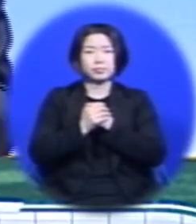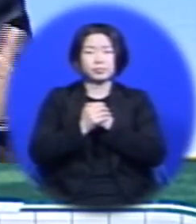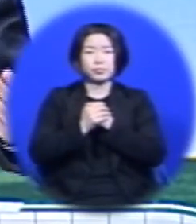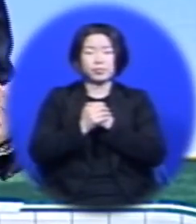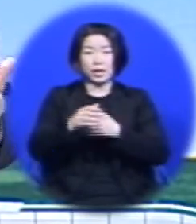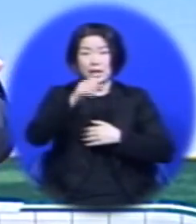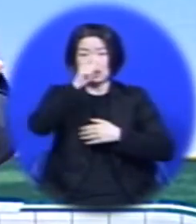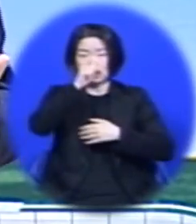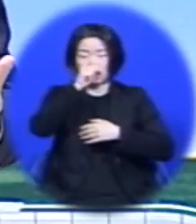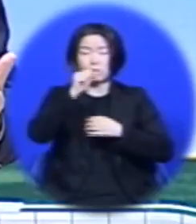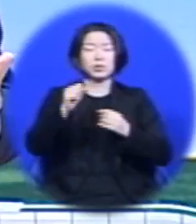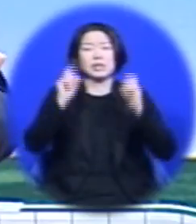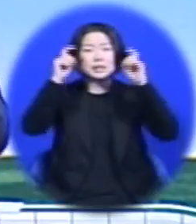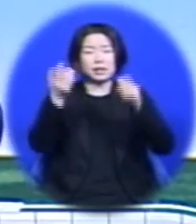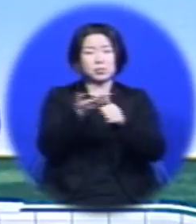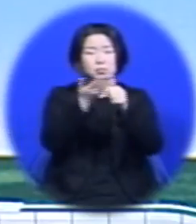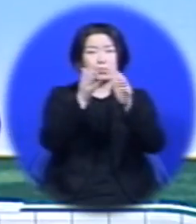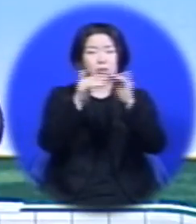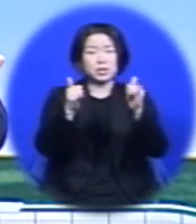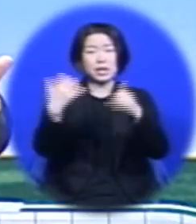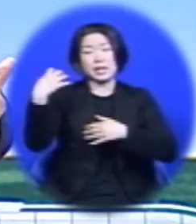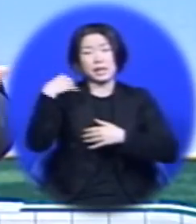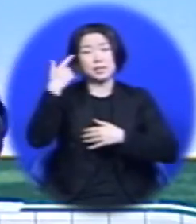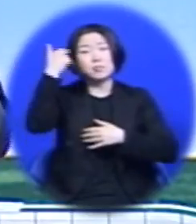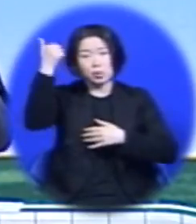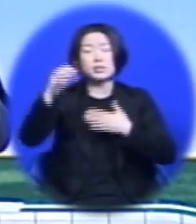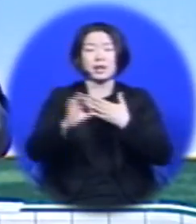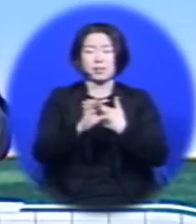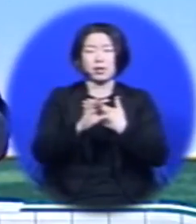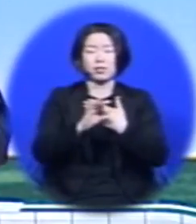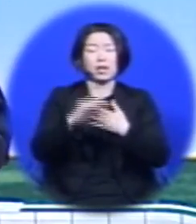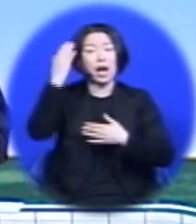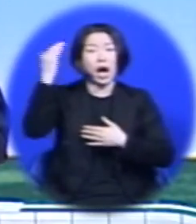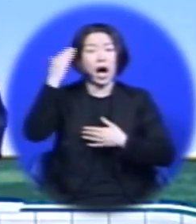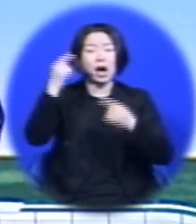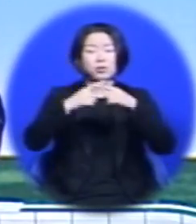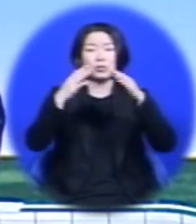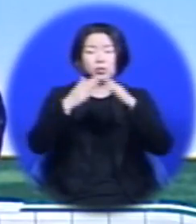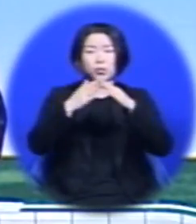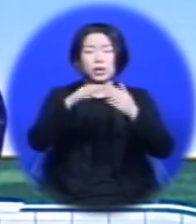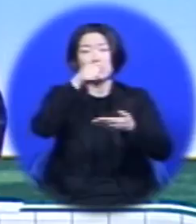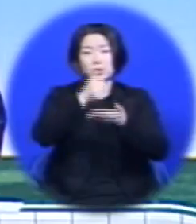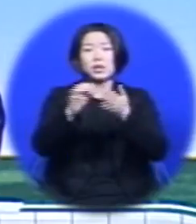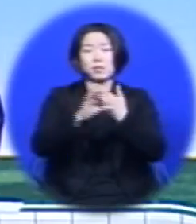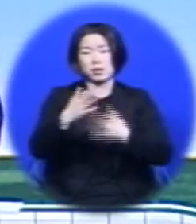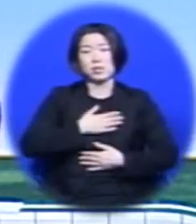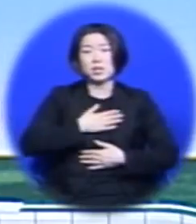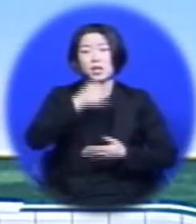전환 목자 교회 담임목사 면 그러면 한국교회에 죄라면 죄지 요